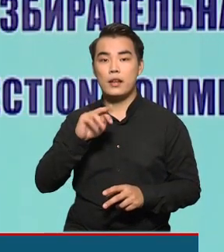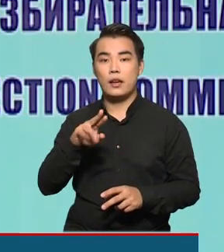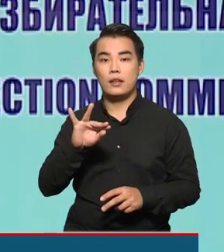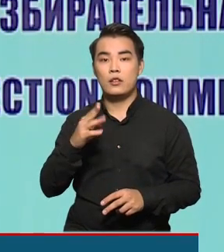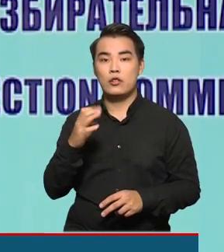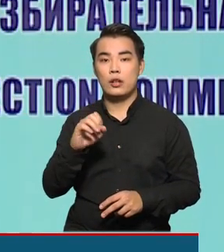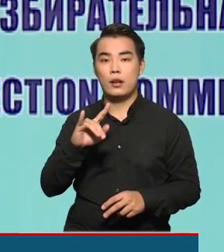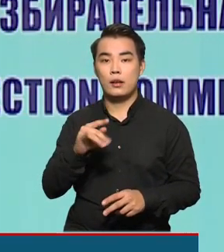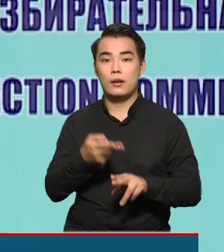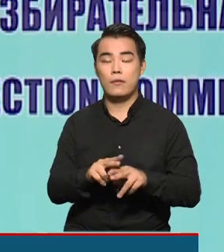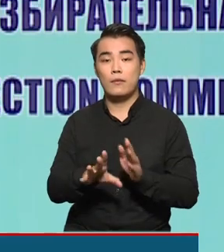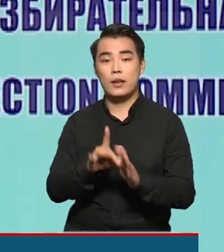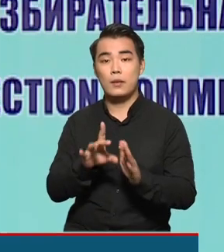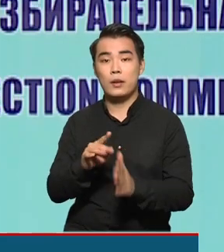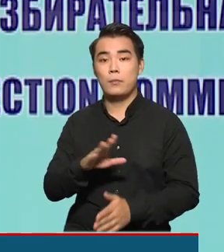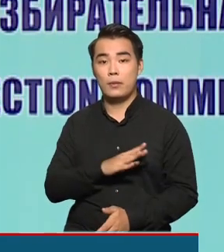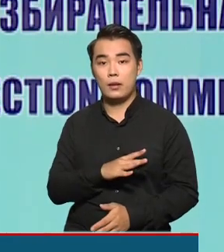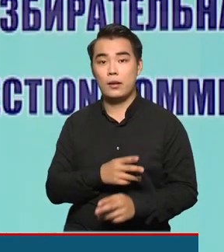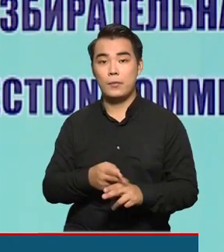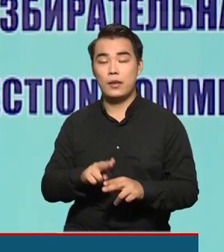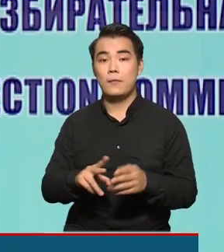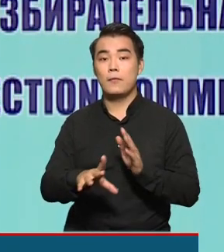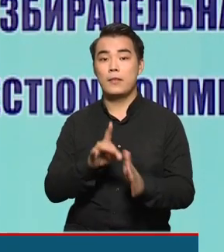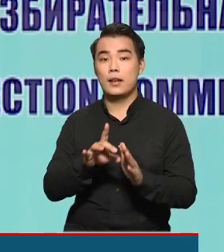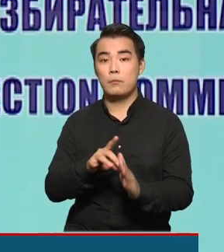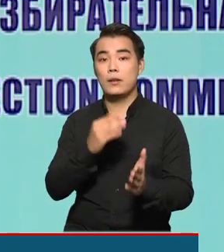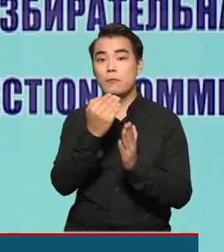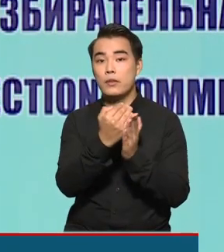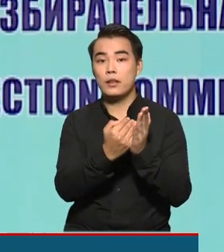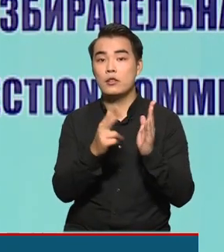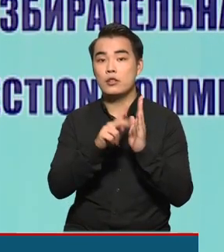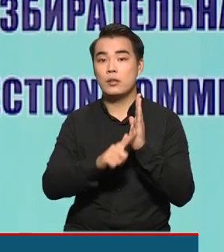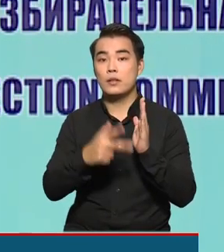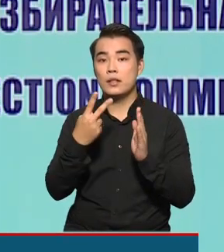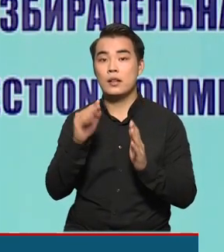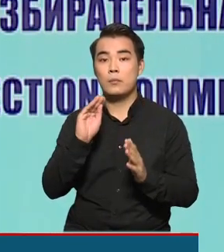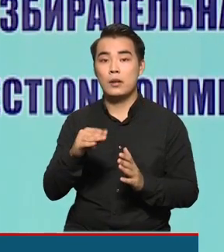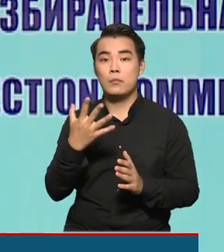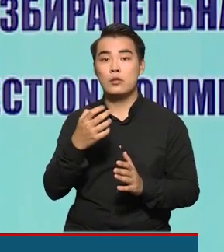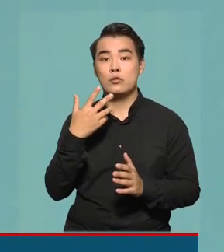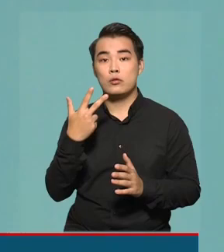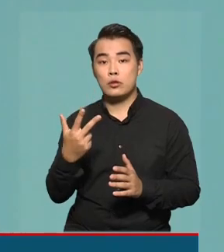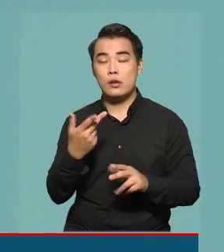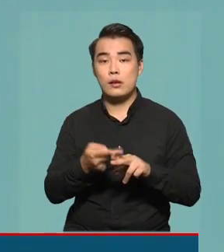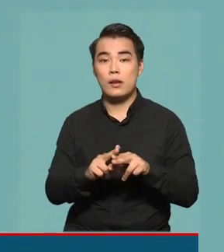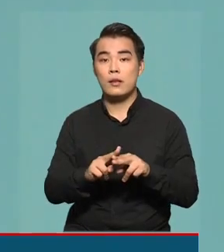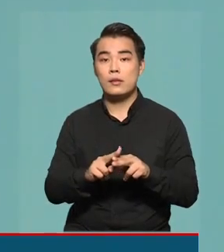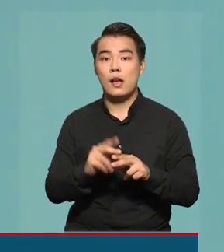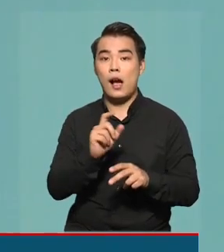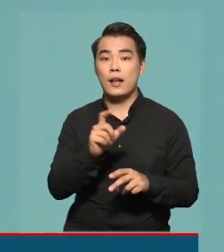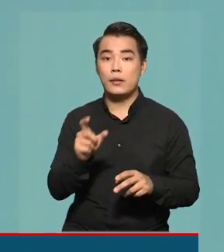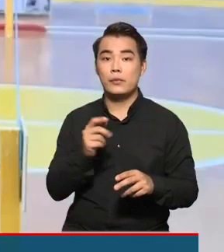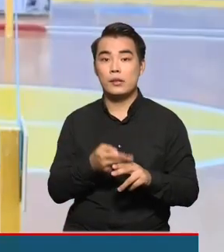аудандарында сайлау өтті. Сайлаушылар тізіміне 72503 азаматтың